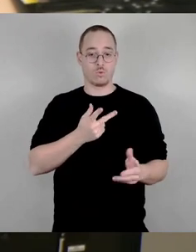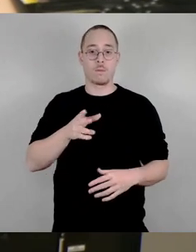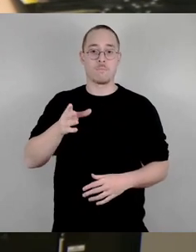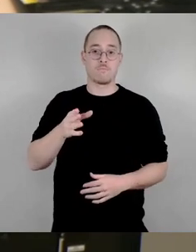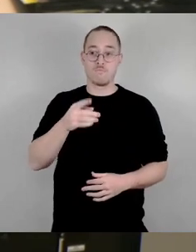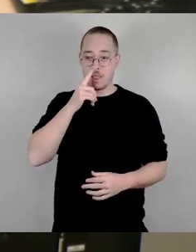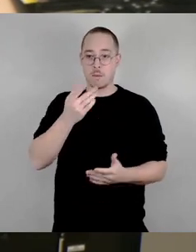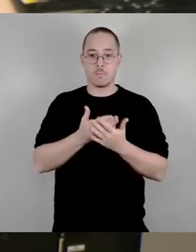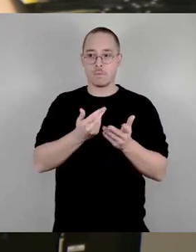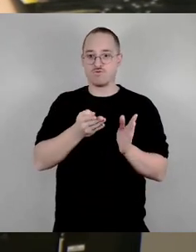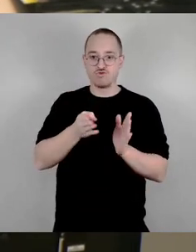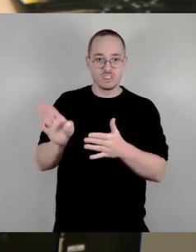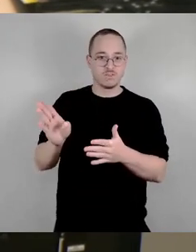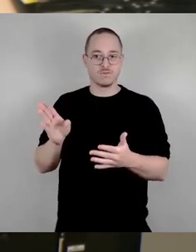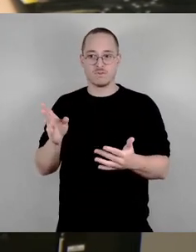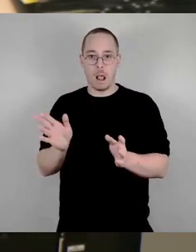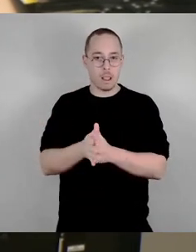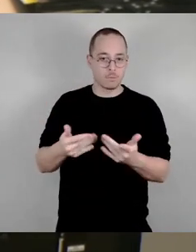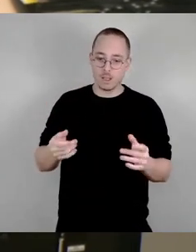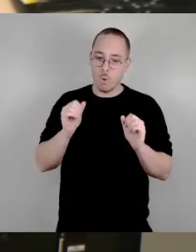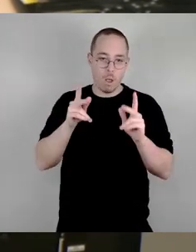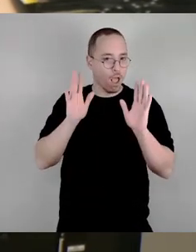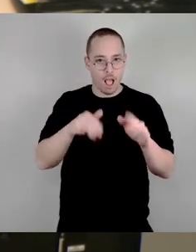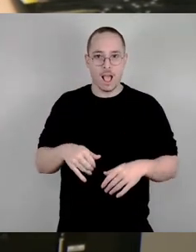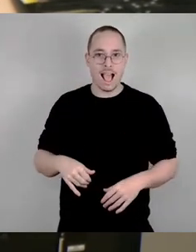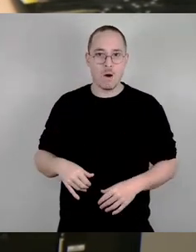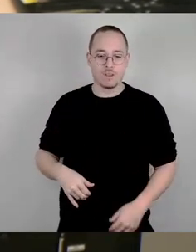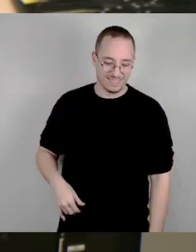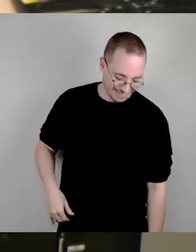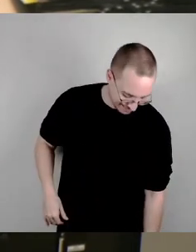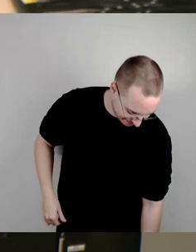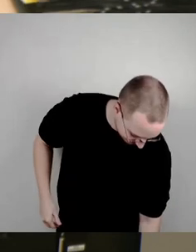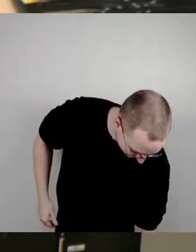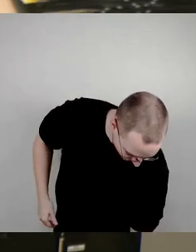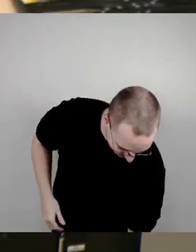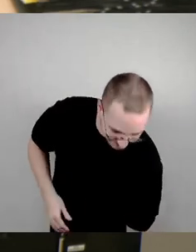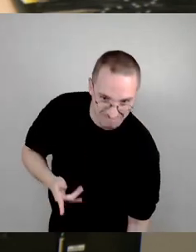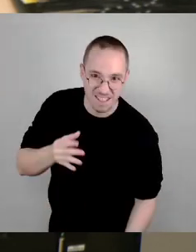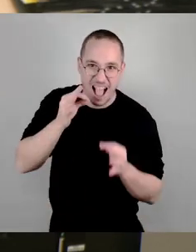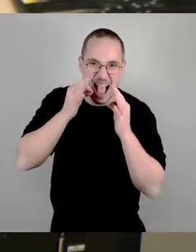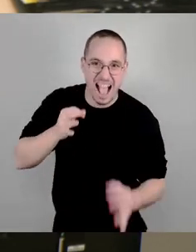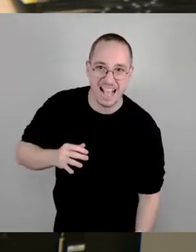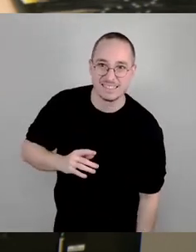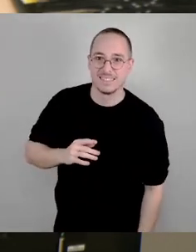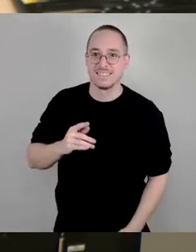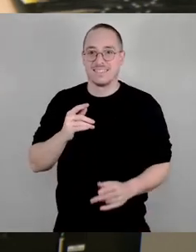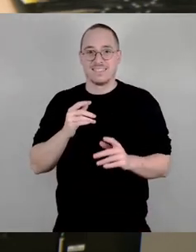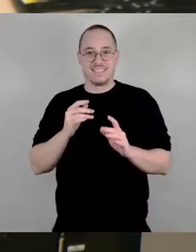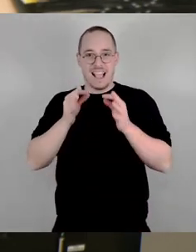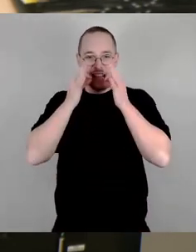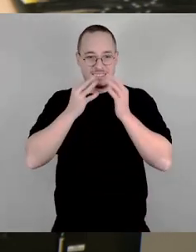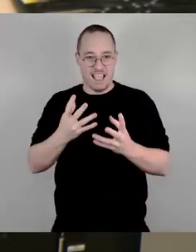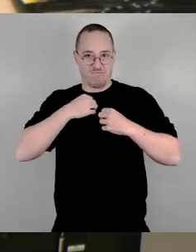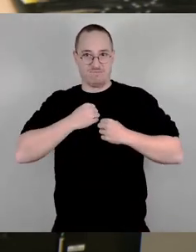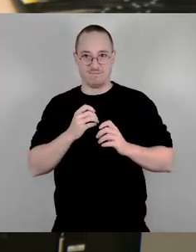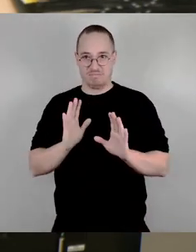stürzt. Skaten erzeugt tiefe Emotionen, verbindet Menschen miteinander. Wer das Gefühl kennt, wenn man zum ersten Mal einen